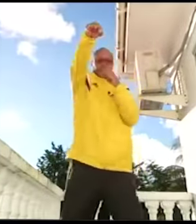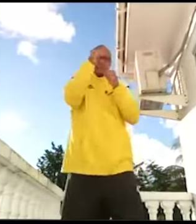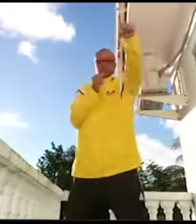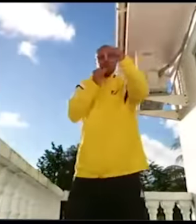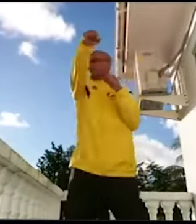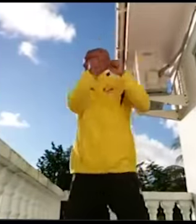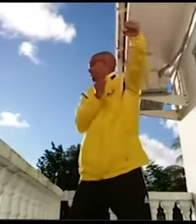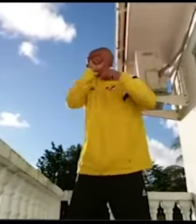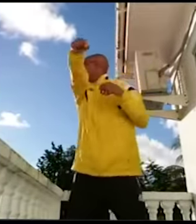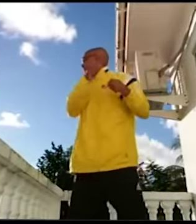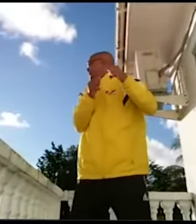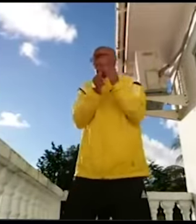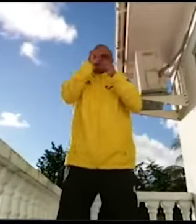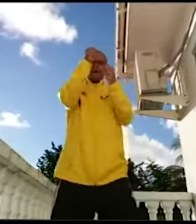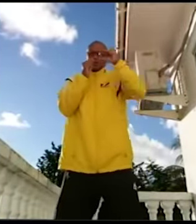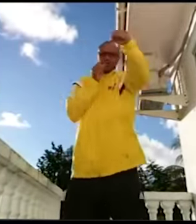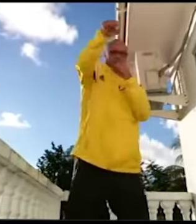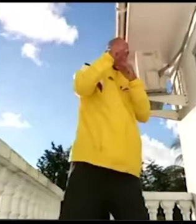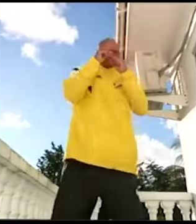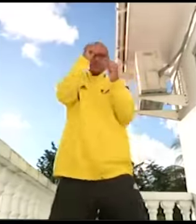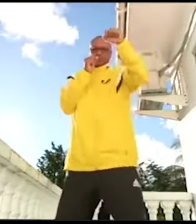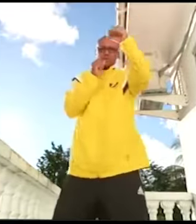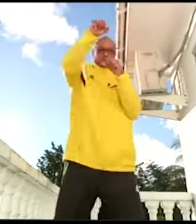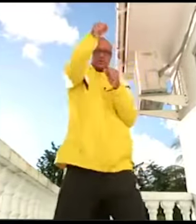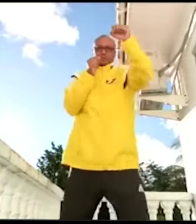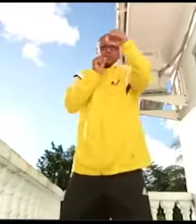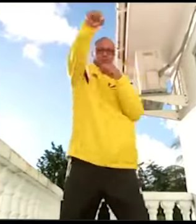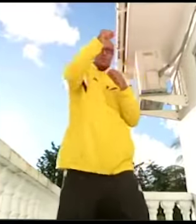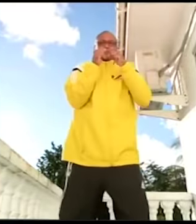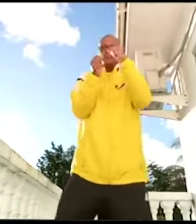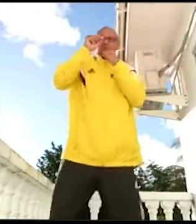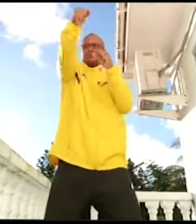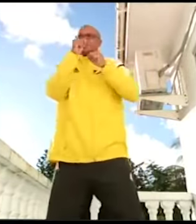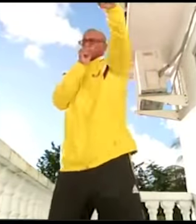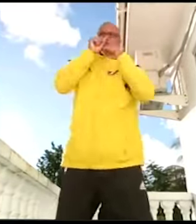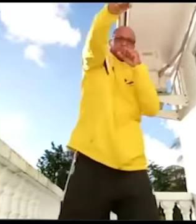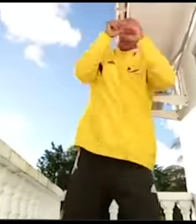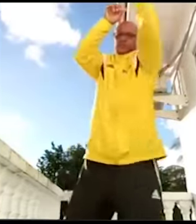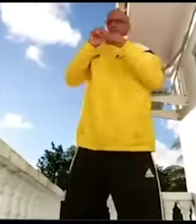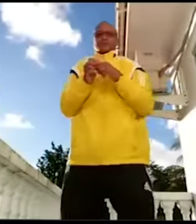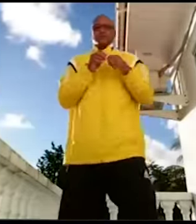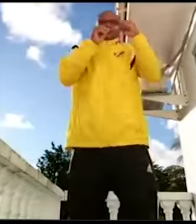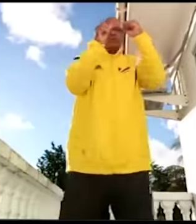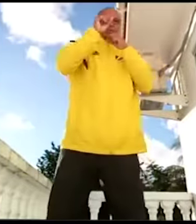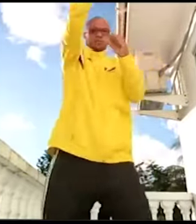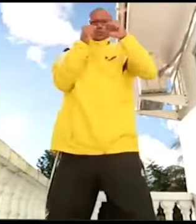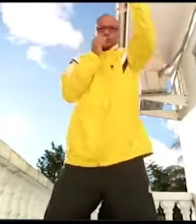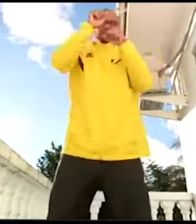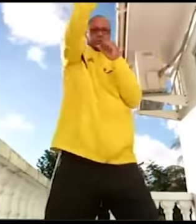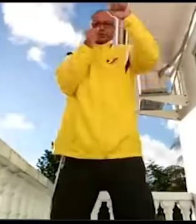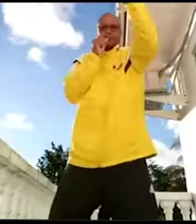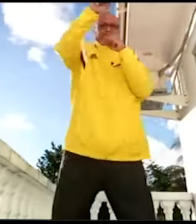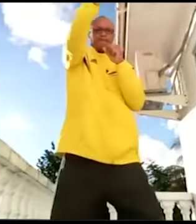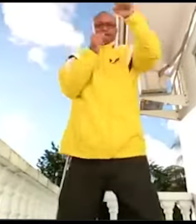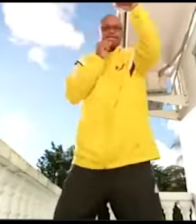fit. À cause lui aussi, il a l'habitude de faire un petit workout, l'état qui peut entraîner un bon boxeur. Jerry Legras, nous